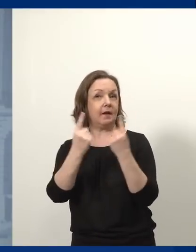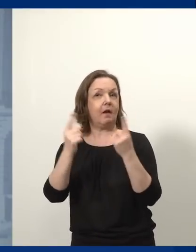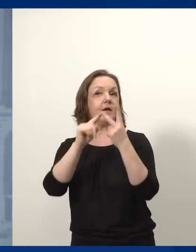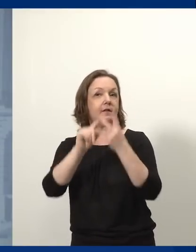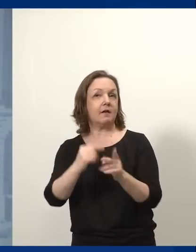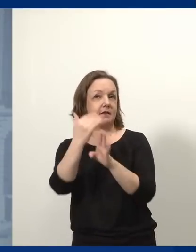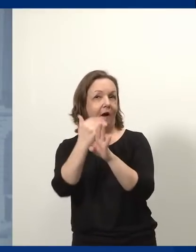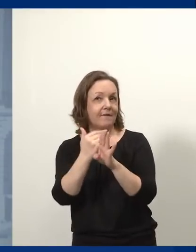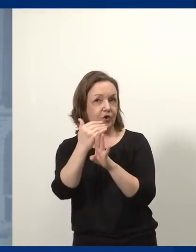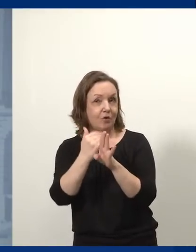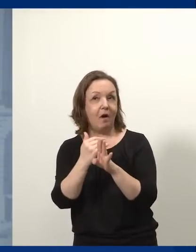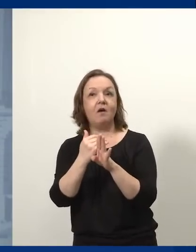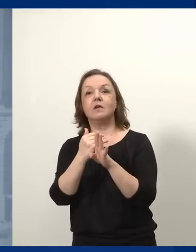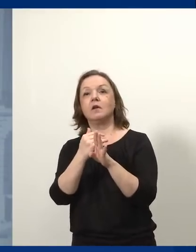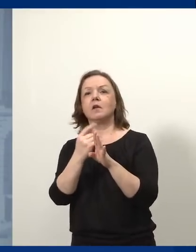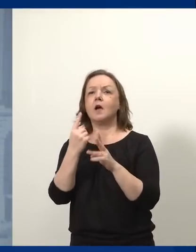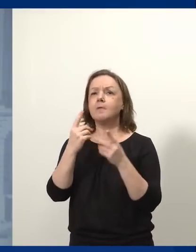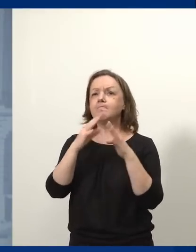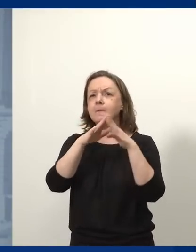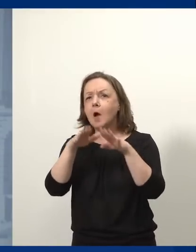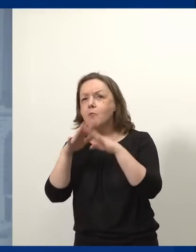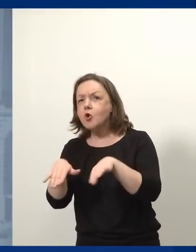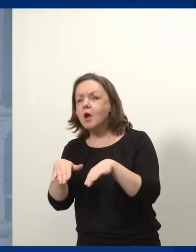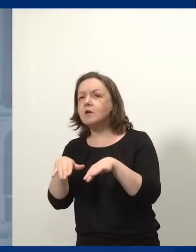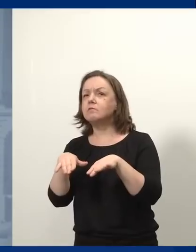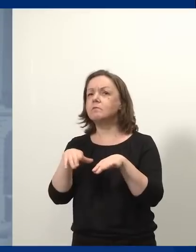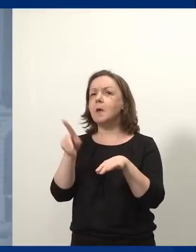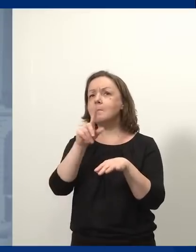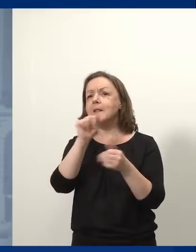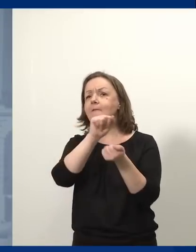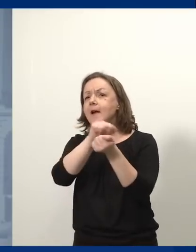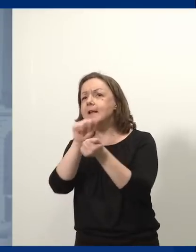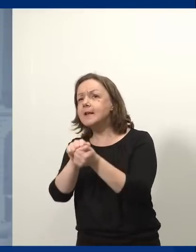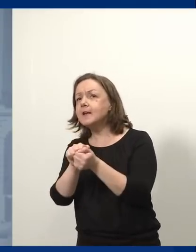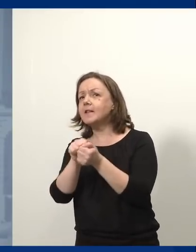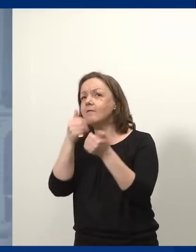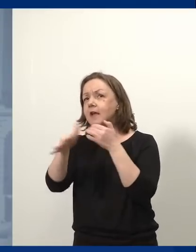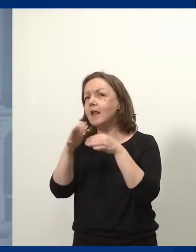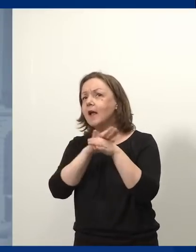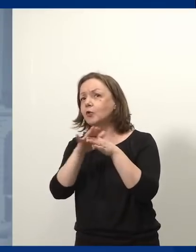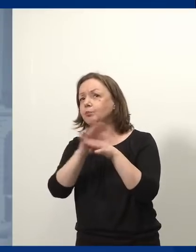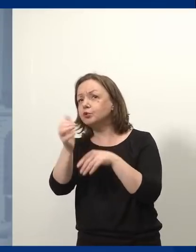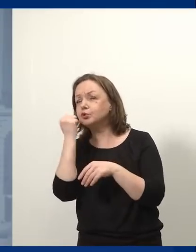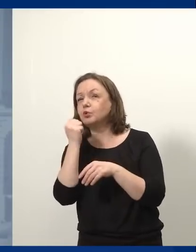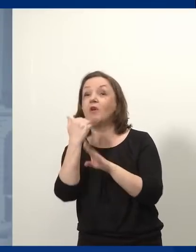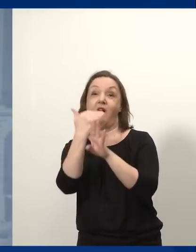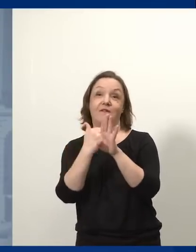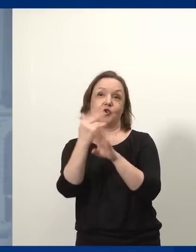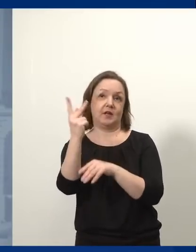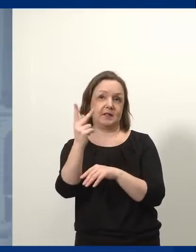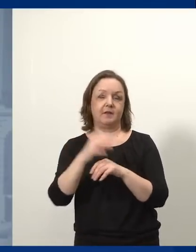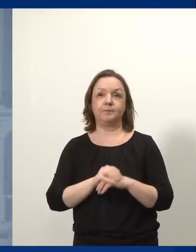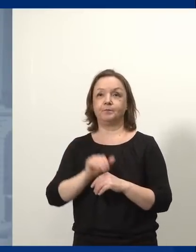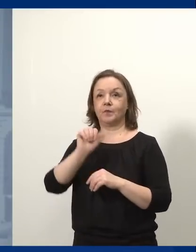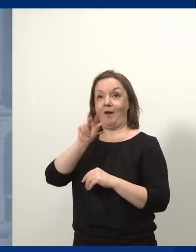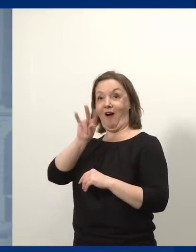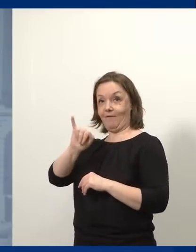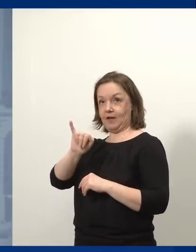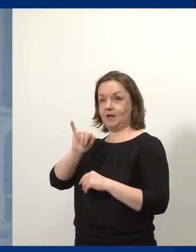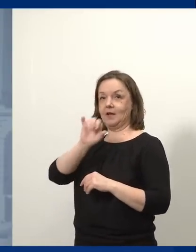ja tulemme arvioimaan niitä eri välineitä, mitä siellä on sisällä. Mutta mitä tulee sitten tähän Avin ja